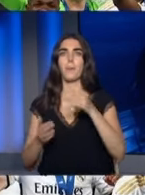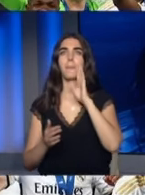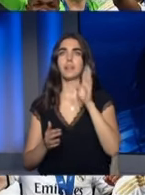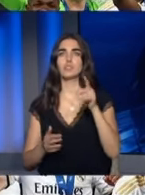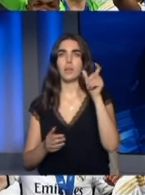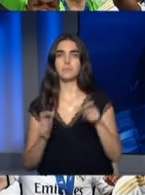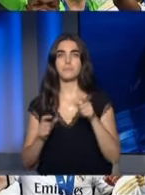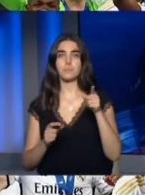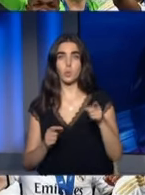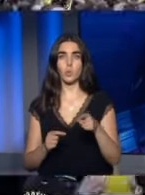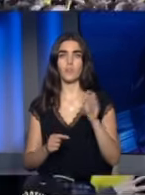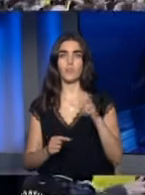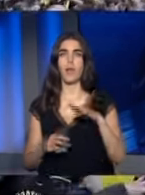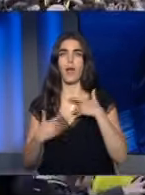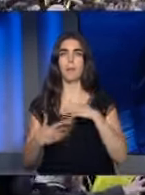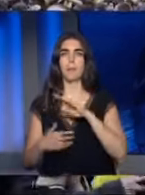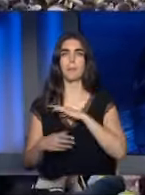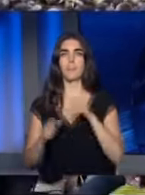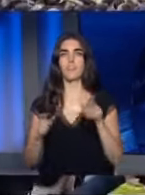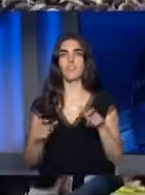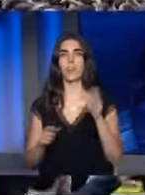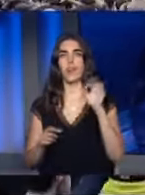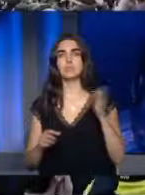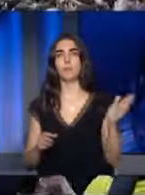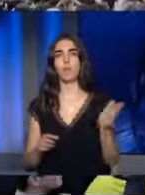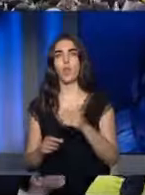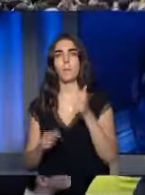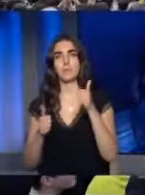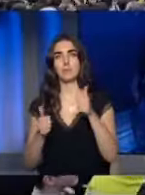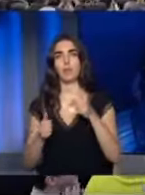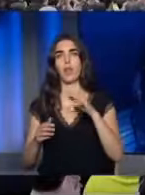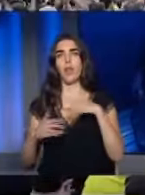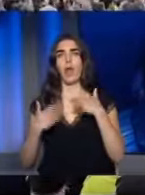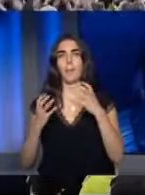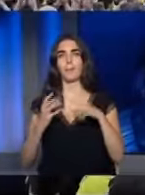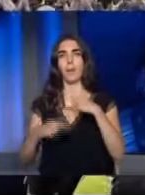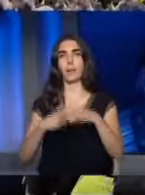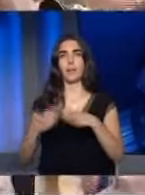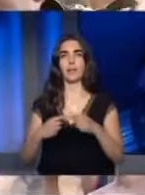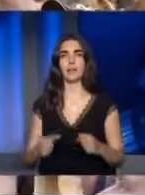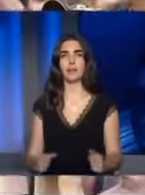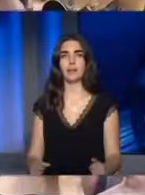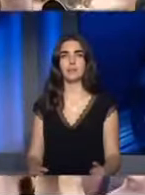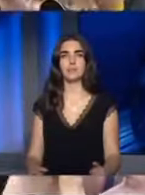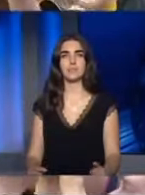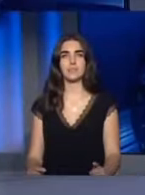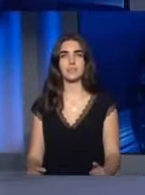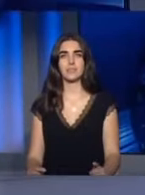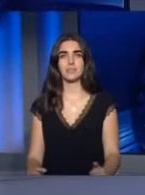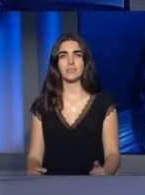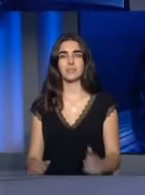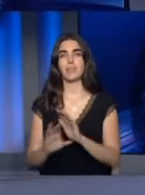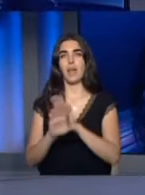الحارس البلجيكي لكنه لم يتمكن من التحكم في الكره ليتدخل الدفاع في الوقت المناسب ويبعد الكره الى ركنيه